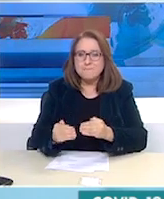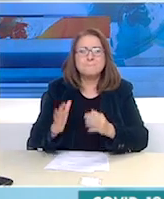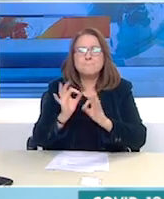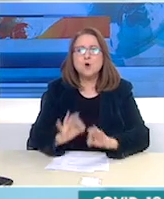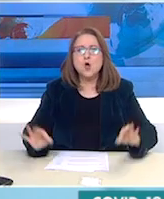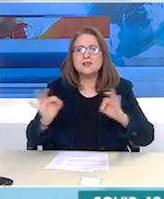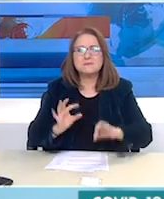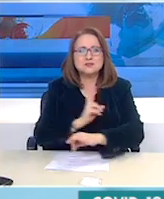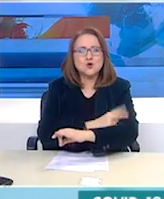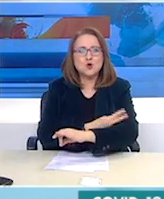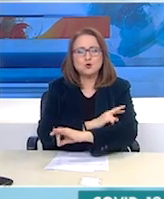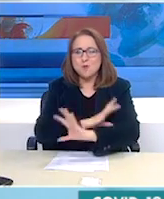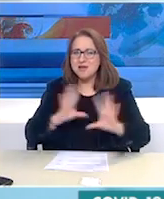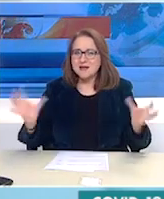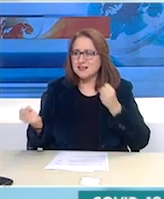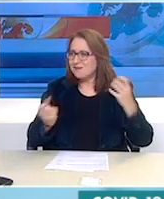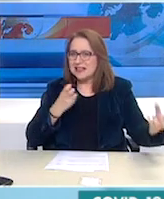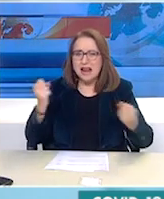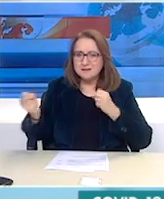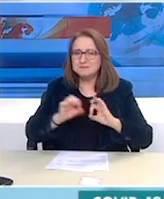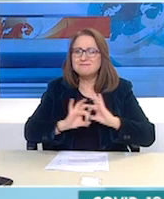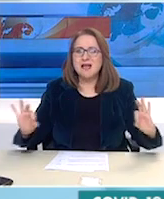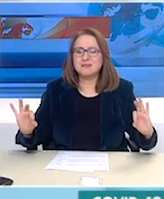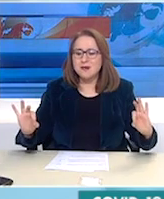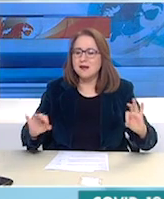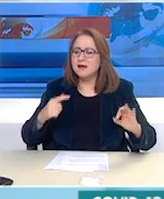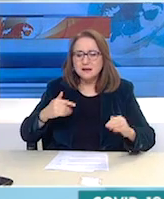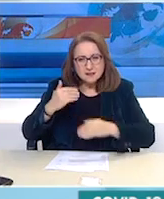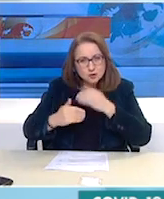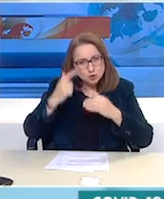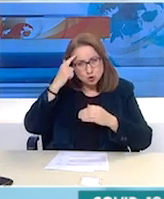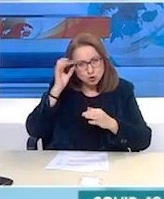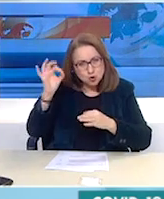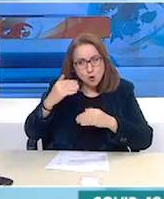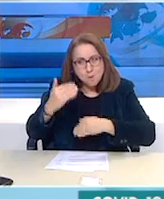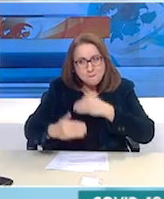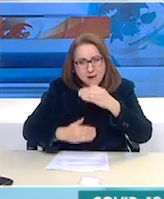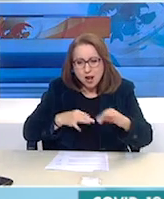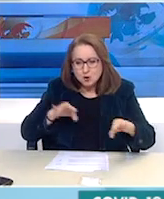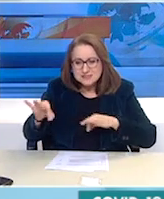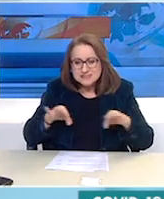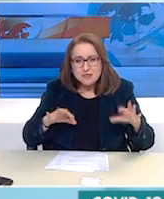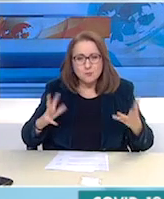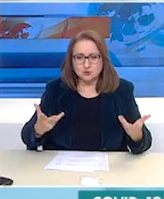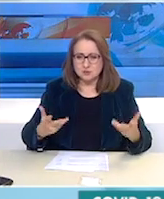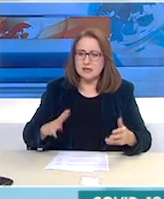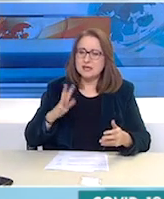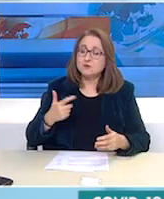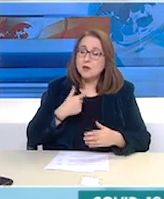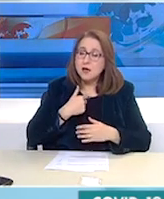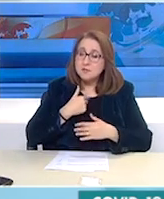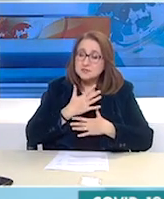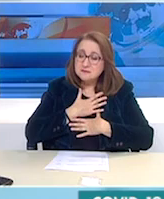και να αναπτύξουμε στρατηγικές για το μέλλον. Γι' αυτό δεχτείτε εκ μέρους όλων μας και εμένα προσωπικά τη βαθιά μας